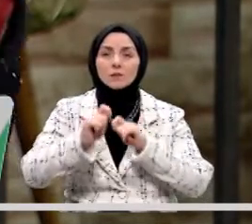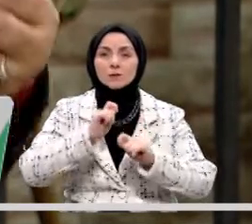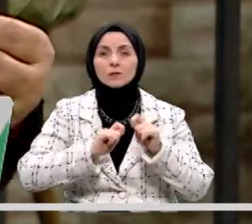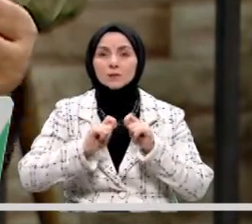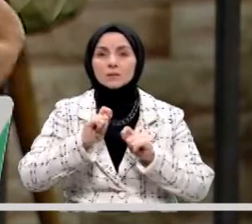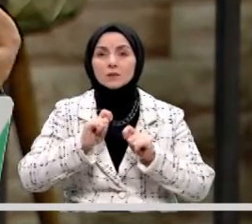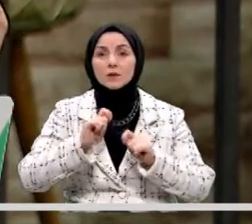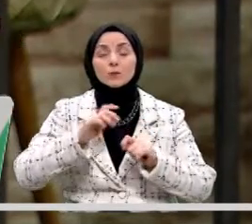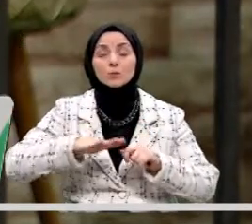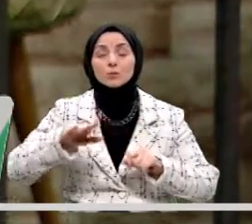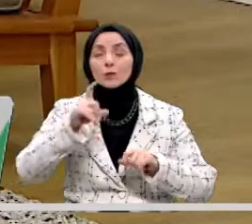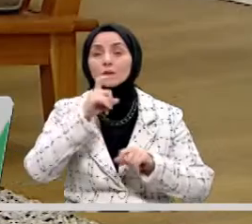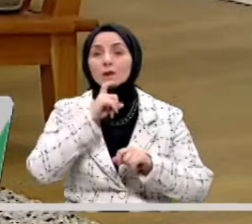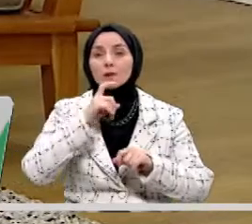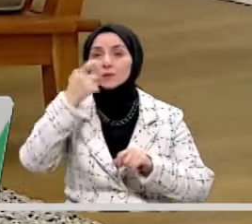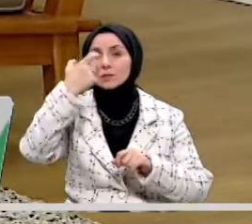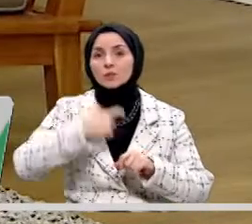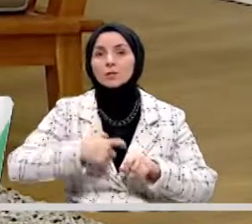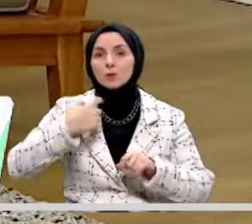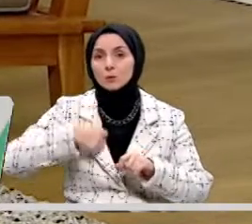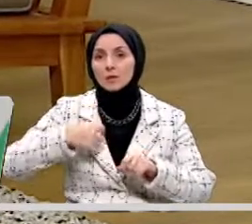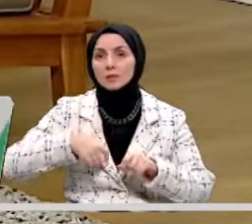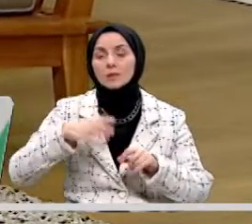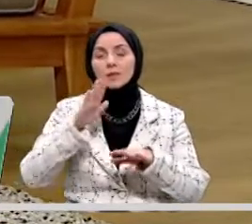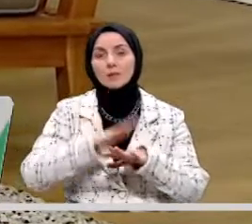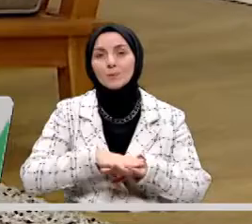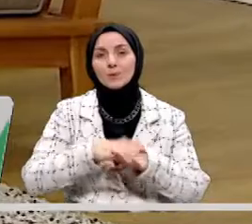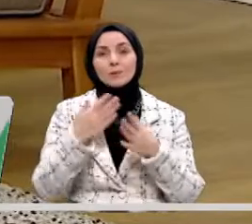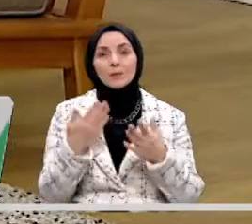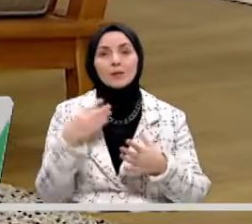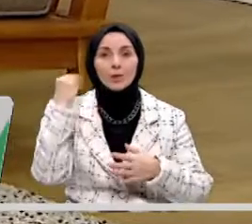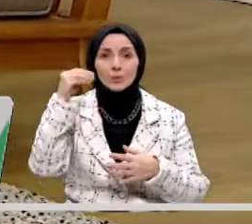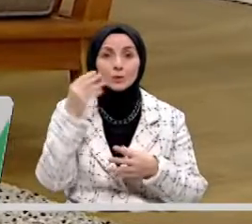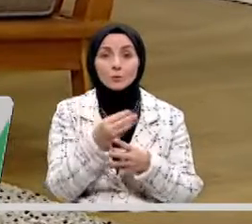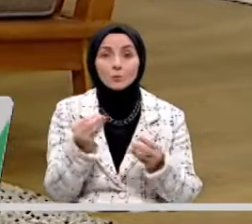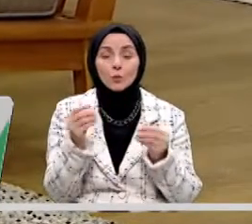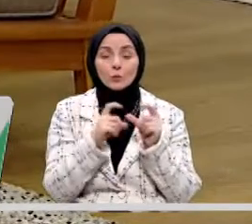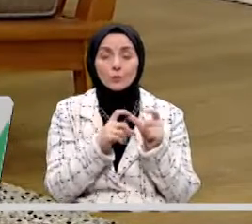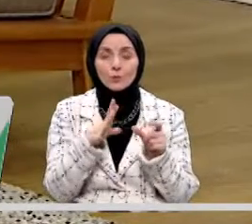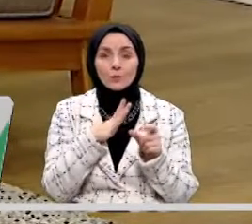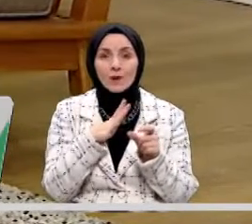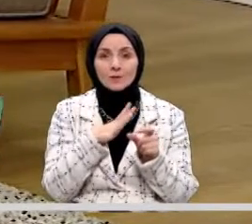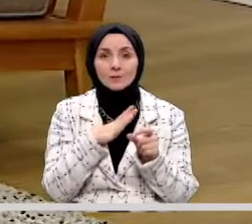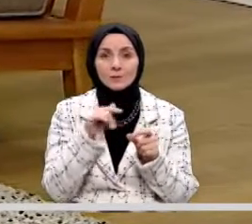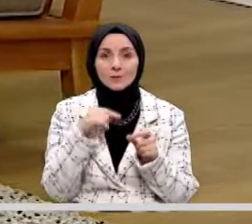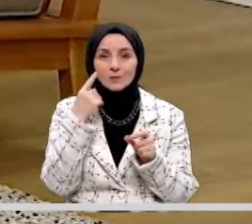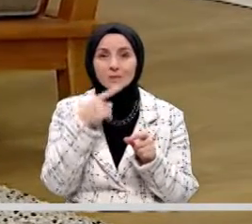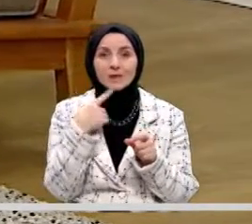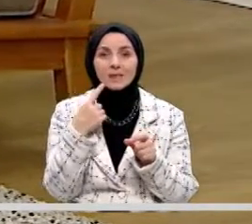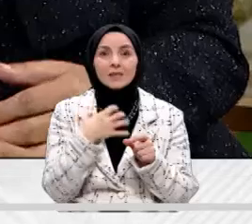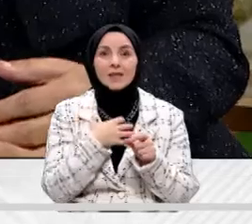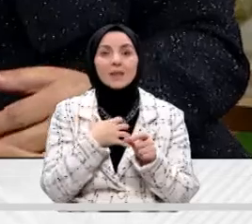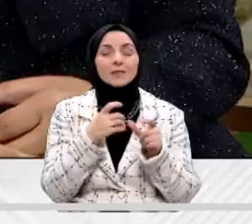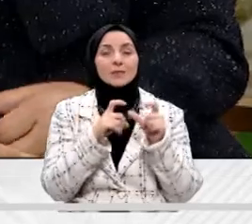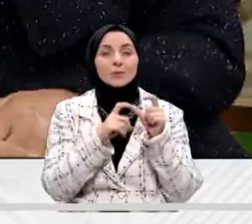kişilik özellikleri oluşturabiliyoruz ona dikkat etmek lazım Hocam şimdi çokça sorumuz var o yüzden ben kendi yayın için hazırladığım